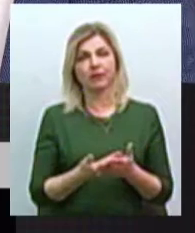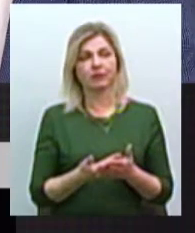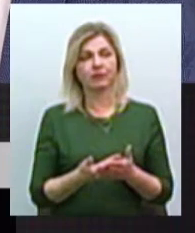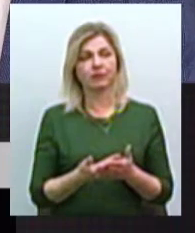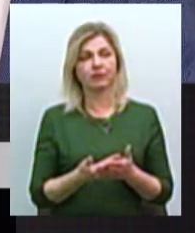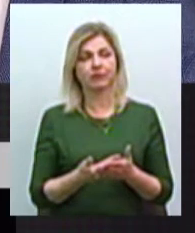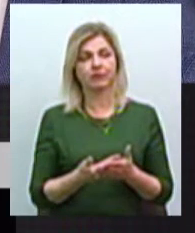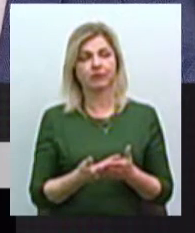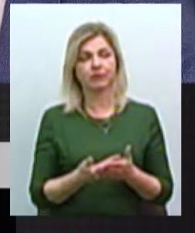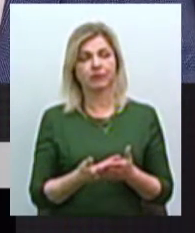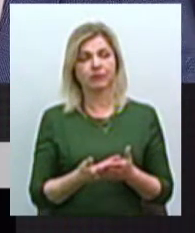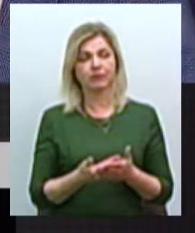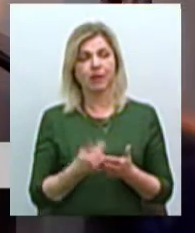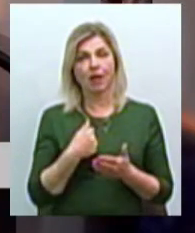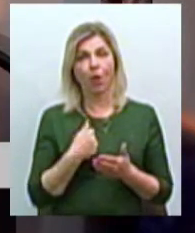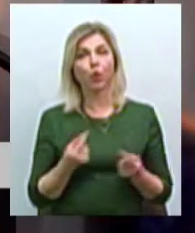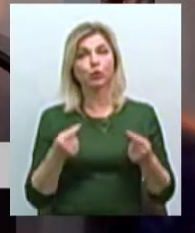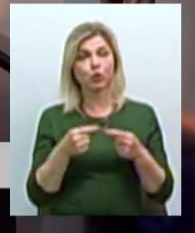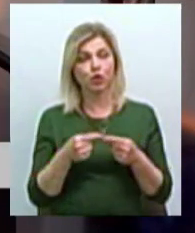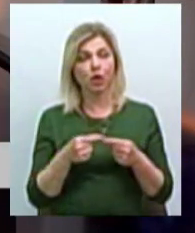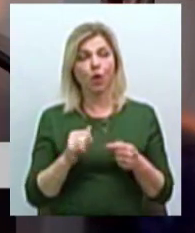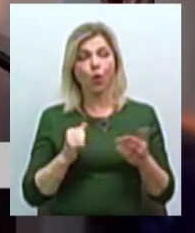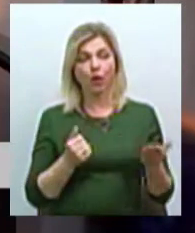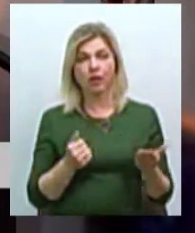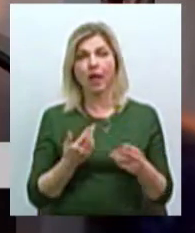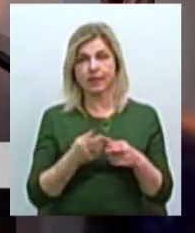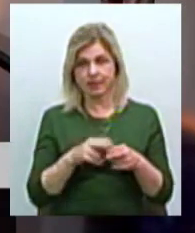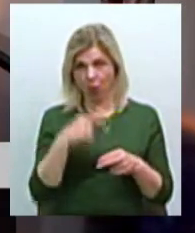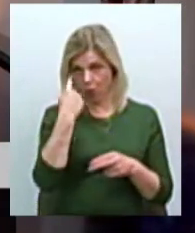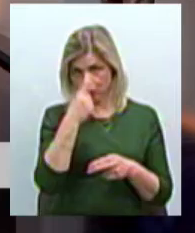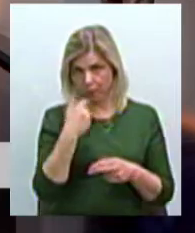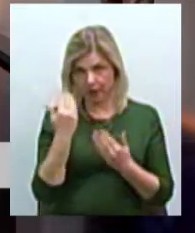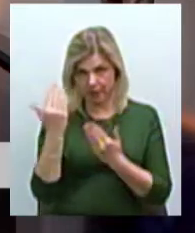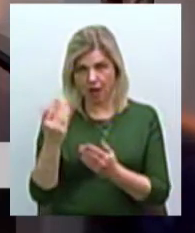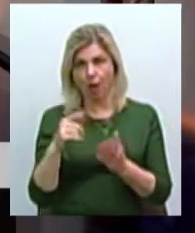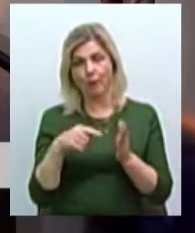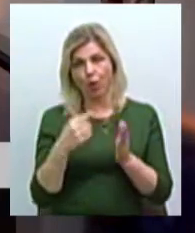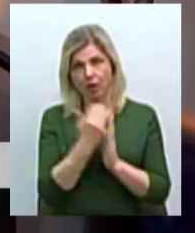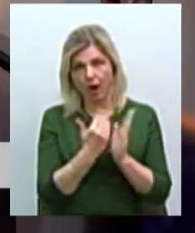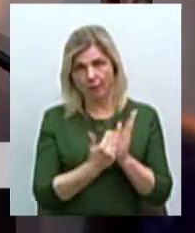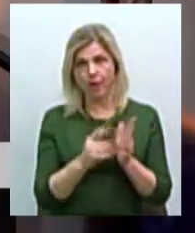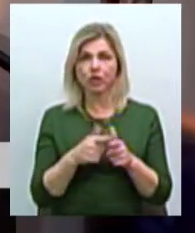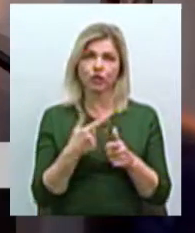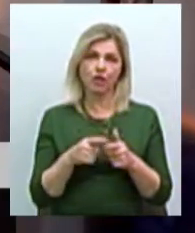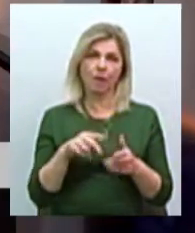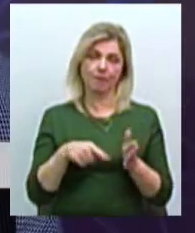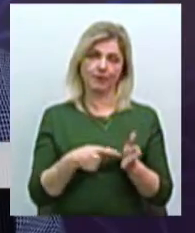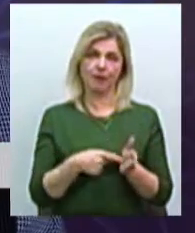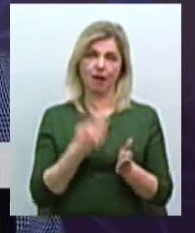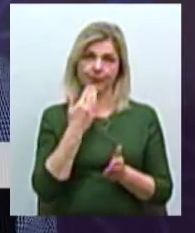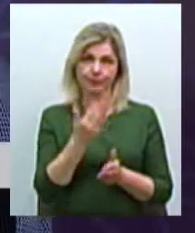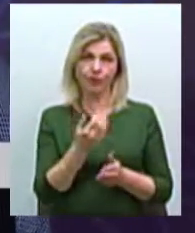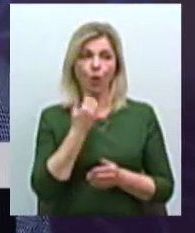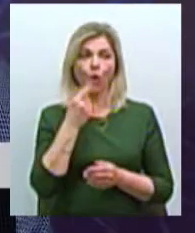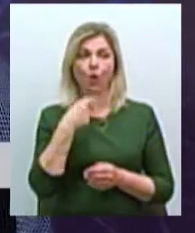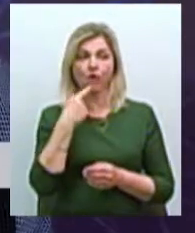я прошу, я можливо, доуточню. Напевно, колега мала на увазі, чи це особиста програма, чи міська? Коли ми кажемо про ідею,